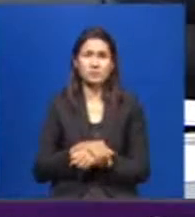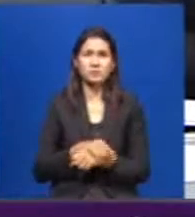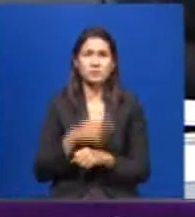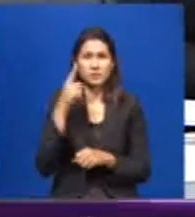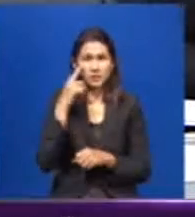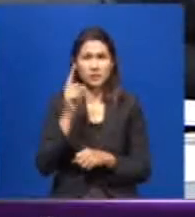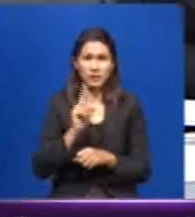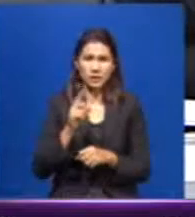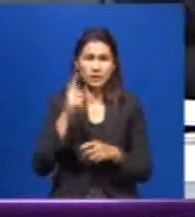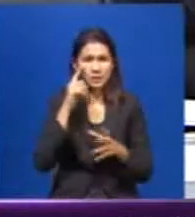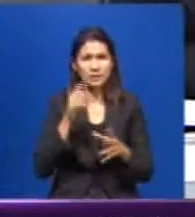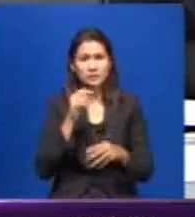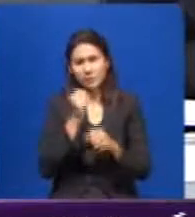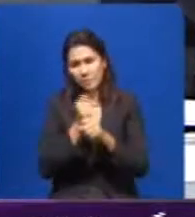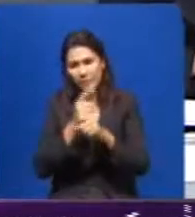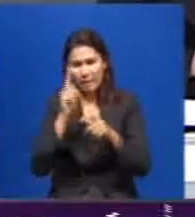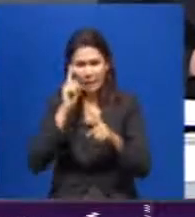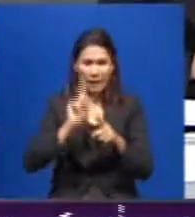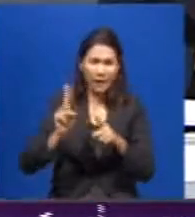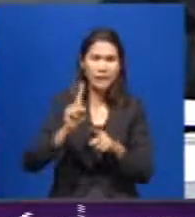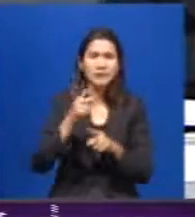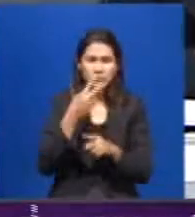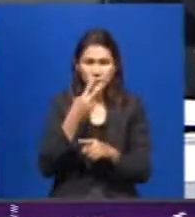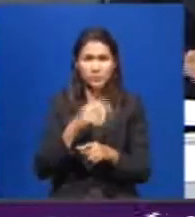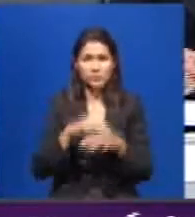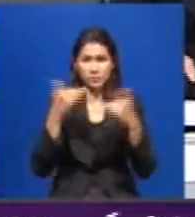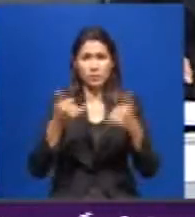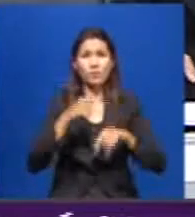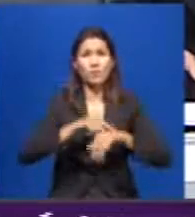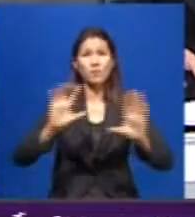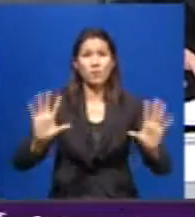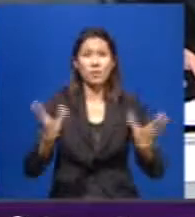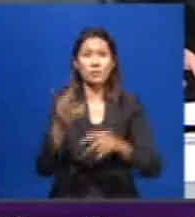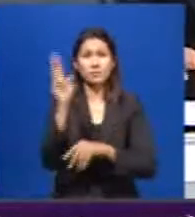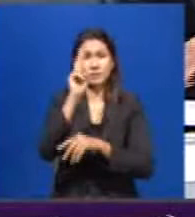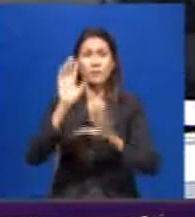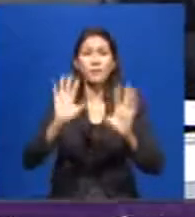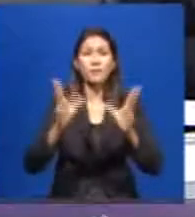ได้ในตำแหน่งรักษาการเนี่ยอยู่อีกประมาณสักกี่คนด้วยกันนะคะแต่วันนี้หมดเวลาของข่าวภ